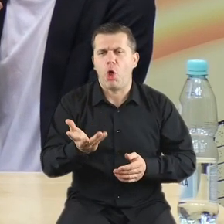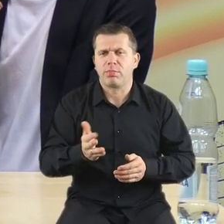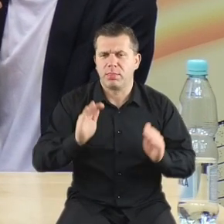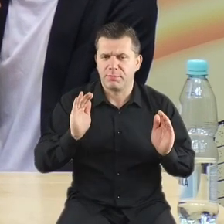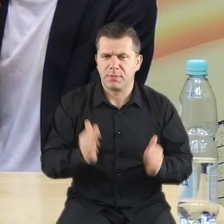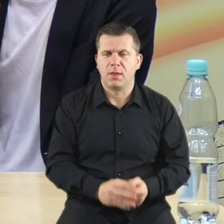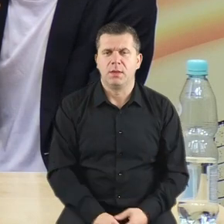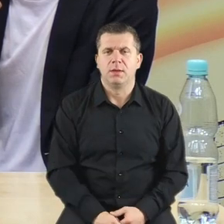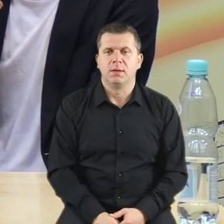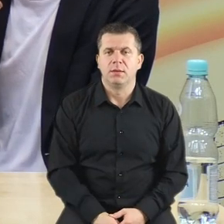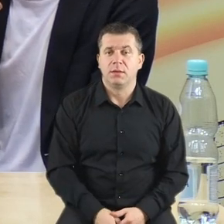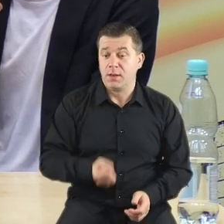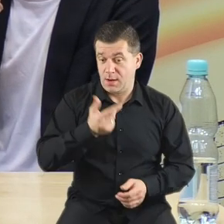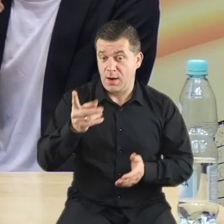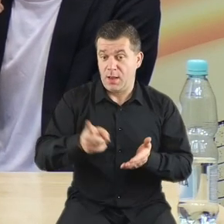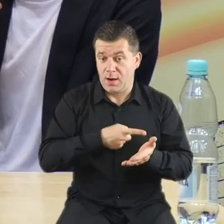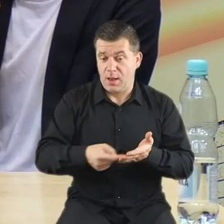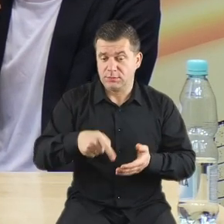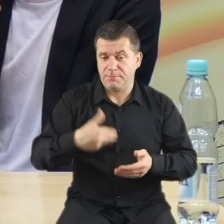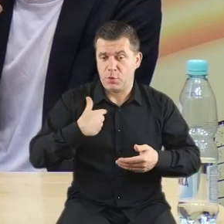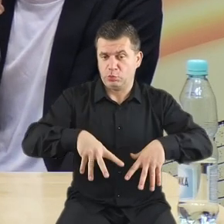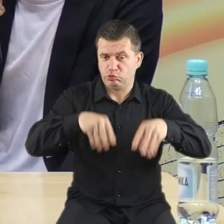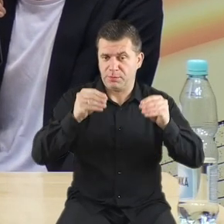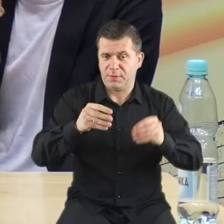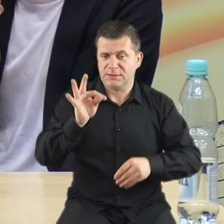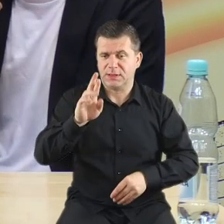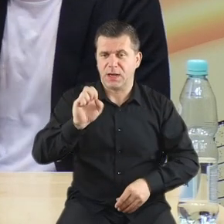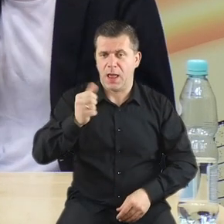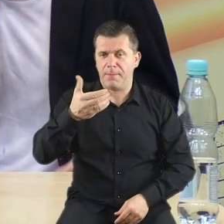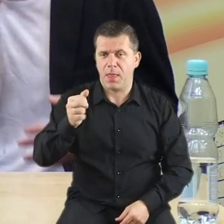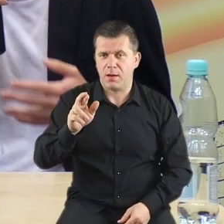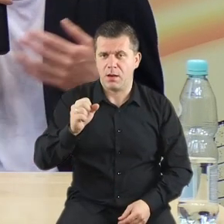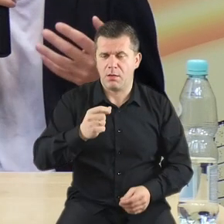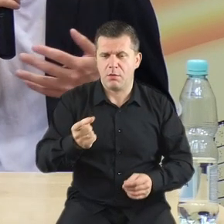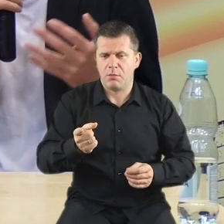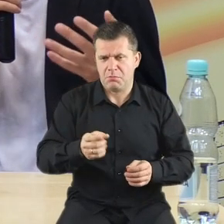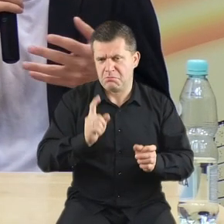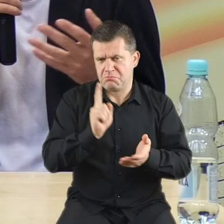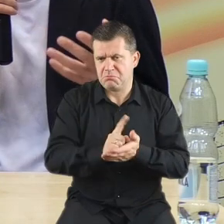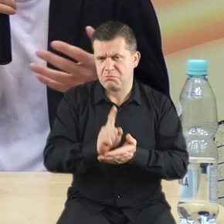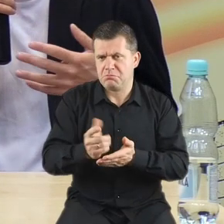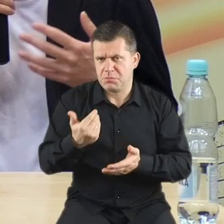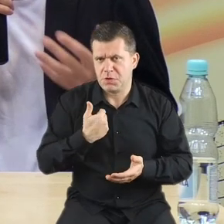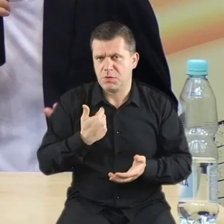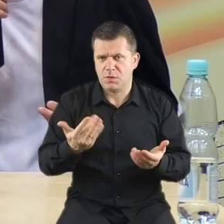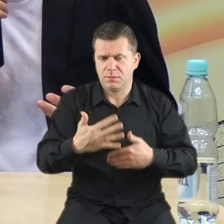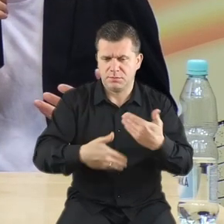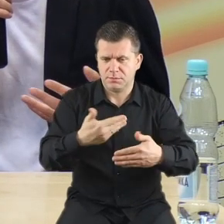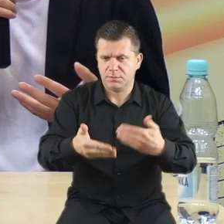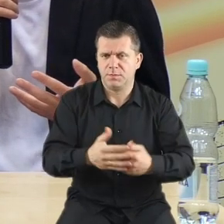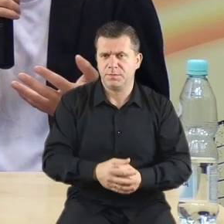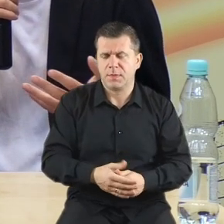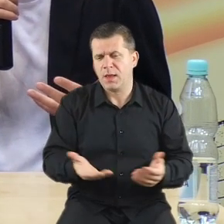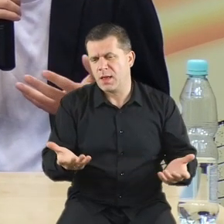No i parę razy właśnie tak zaczynałem Stramera w ten sposób i to kompletnie nie wychodziło. Bo takie